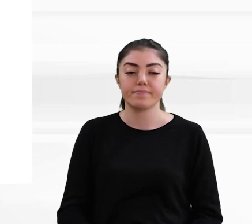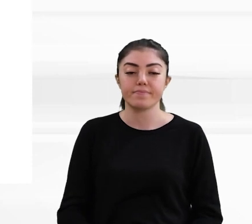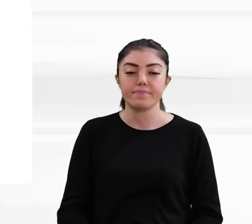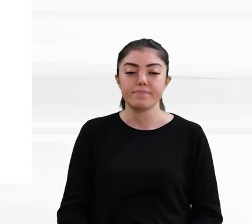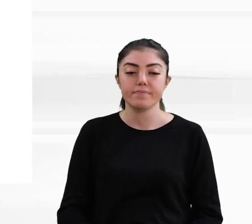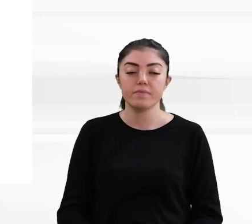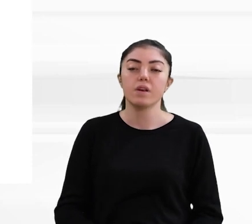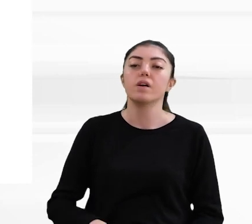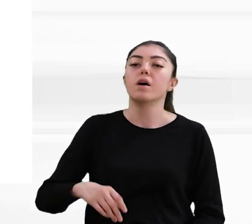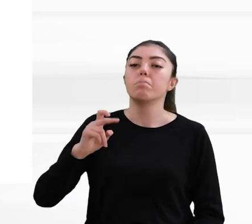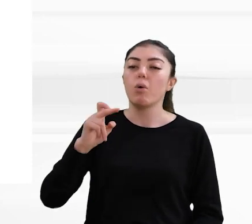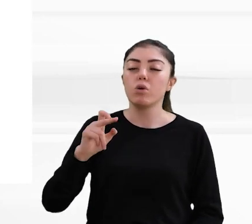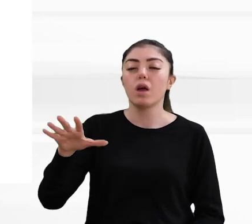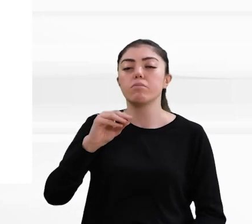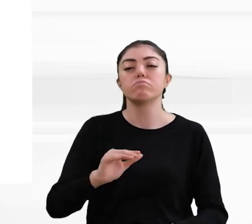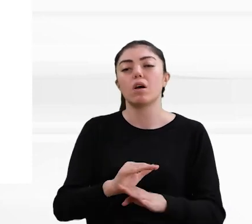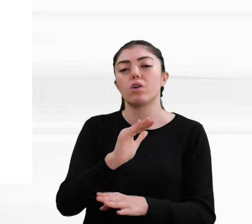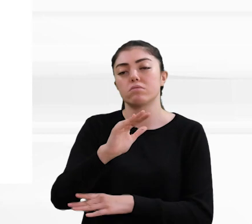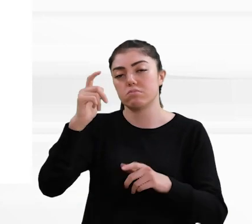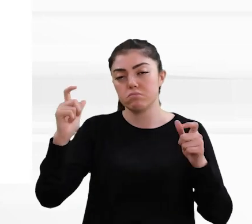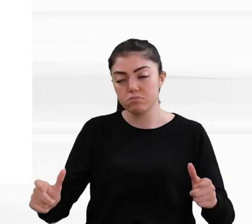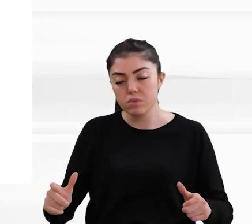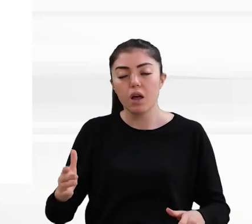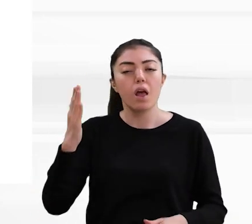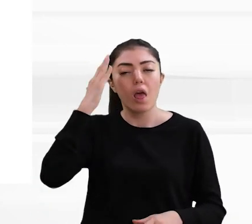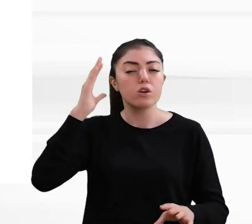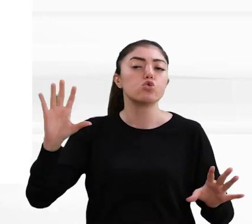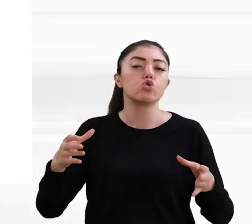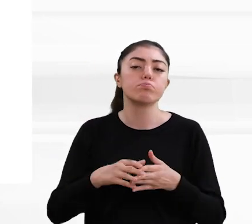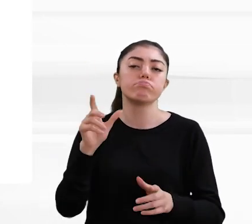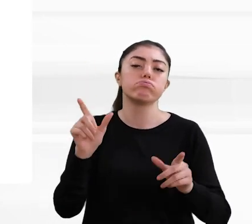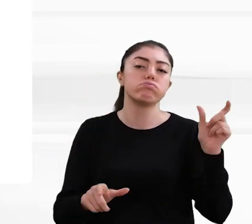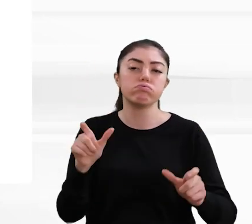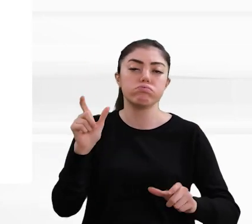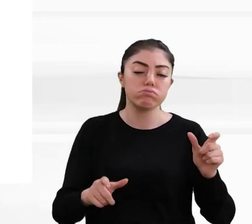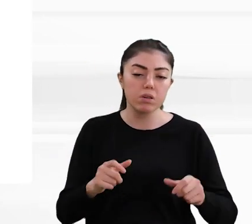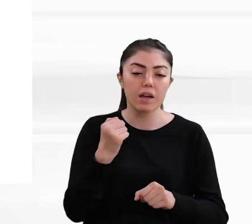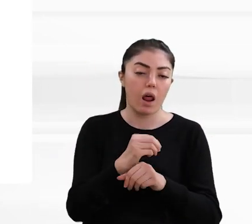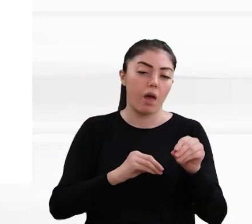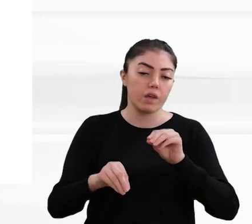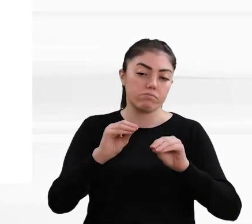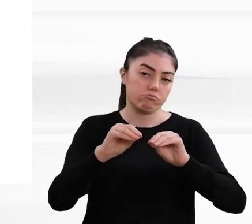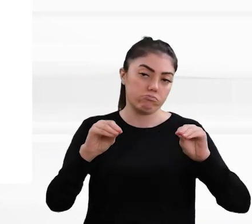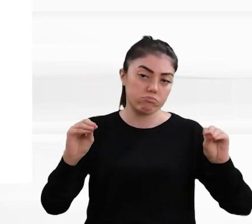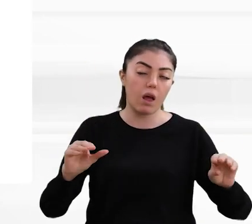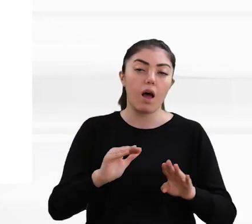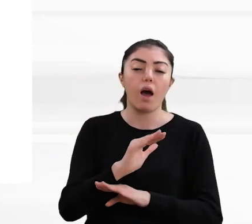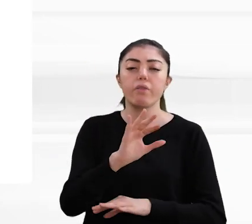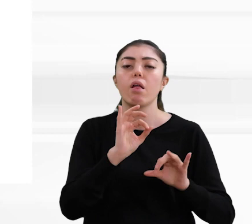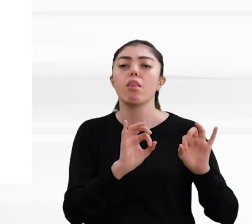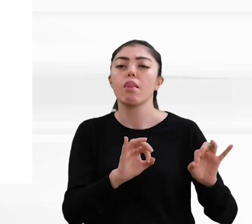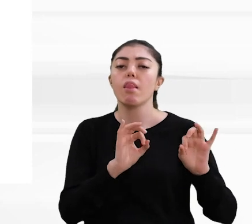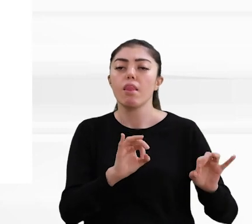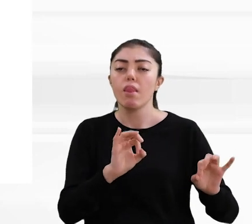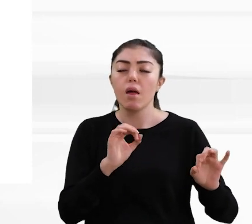sonu popülasyonlarda Her yaş grubunda hayatta kalan bireylerin sayısı grafiğe aktarıldığında ayakta